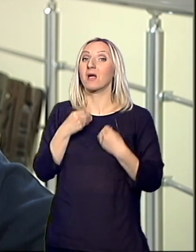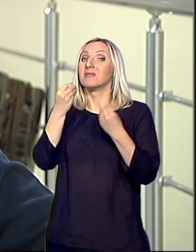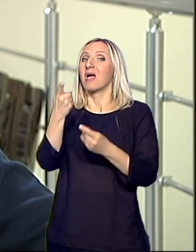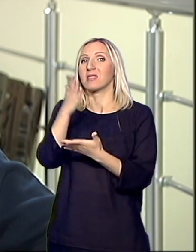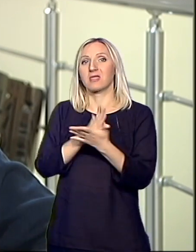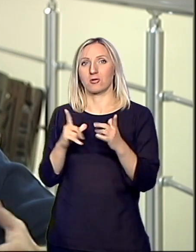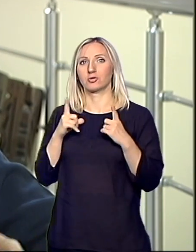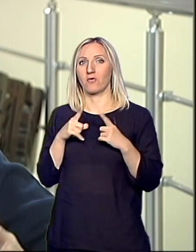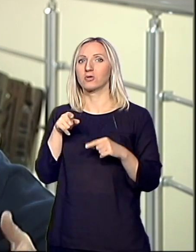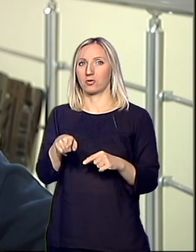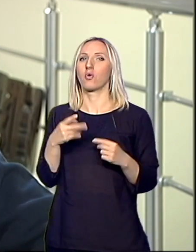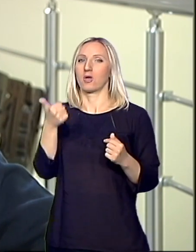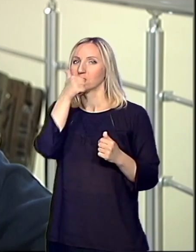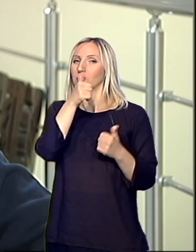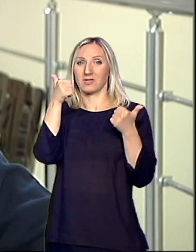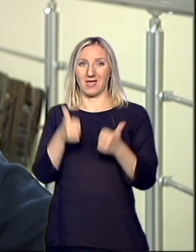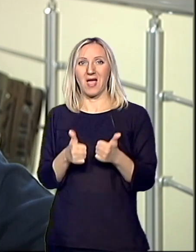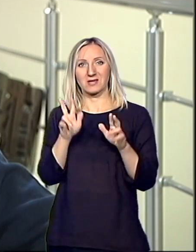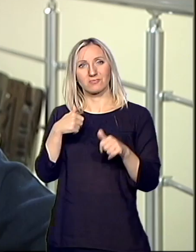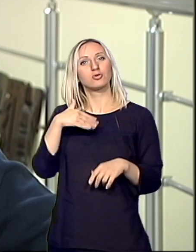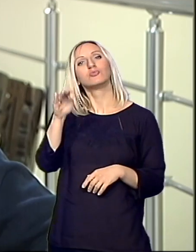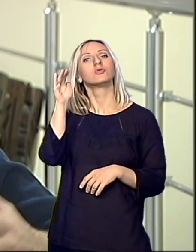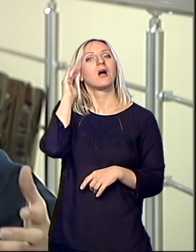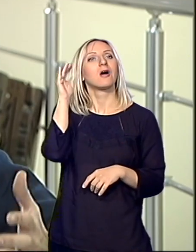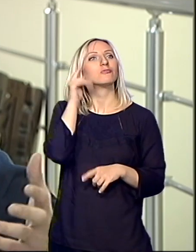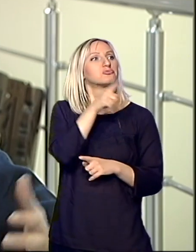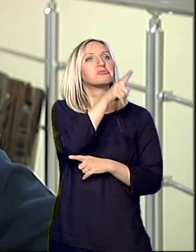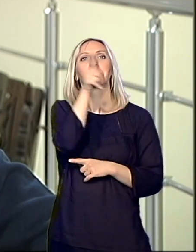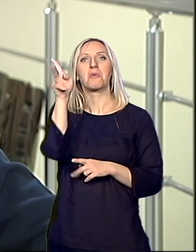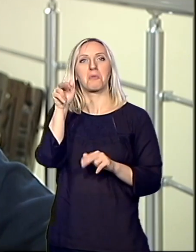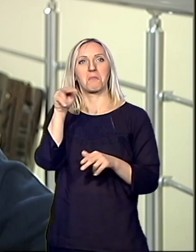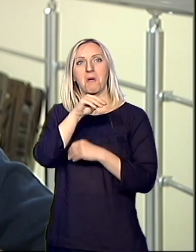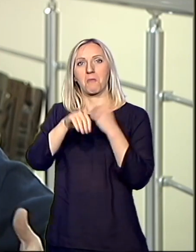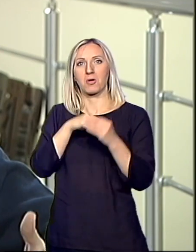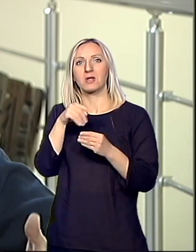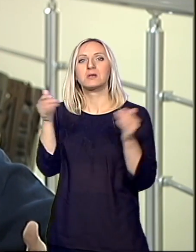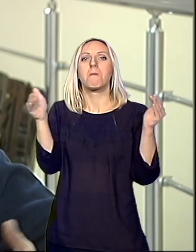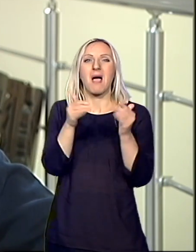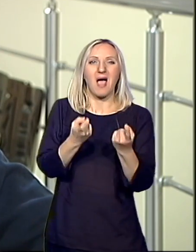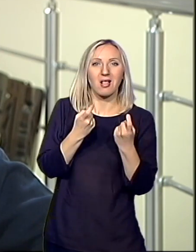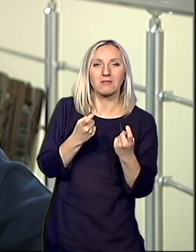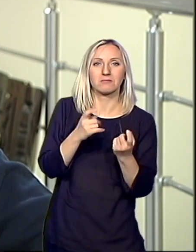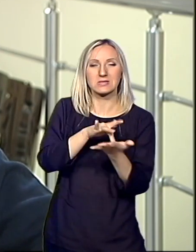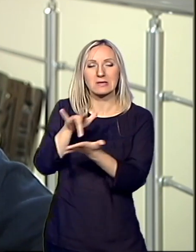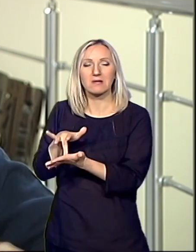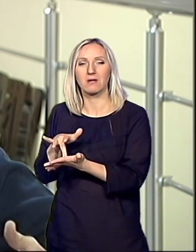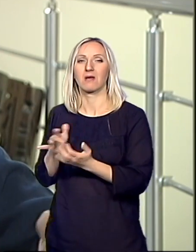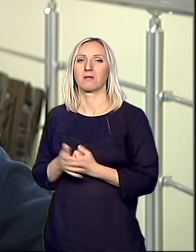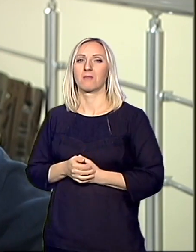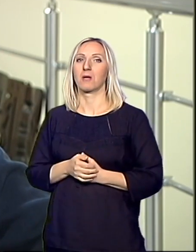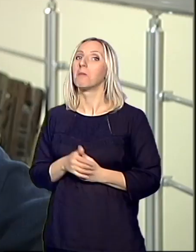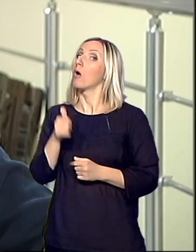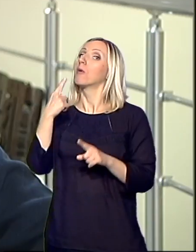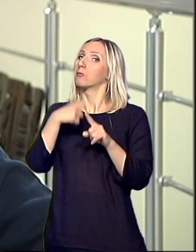života, je nešto što naravno i dan danas možete čuti u malim sredinama najčešće, pa i u